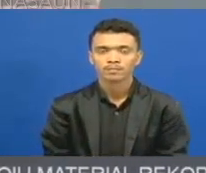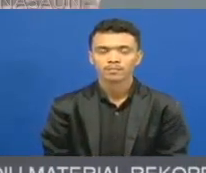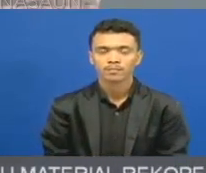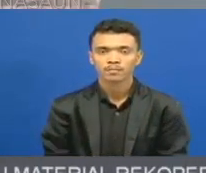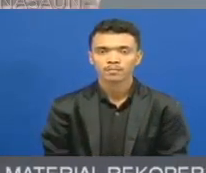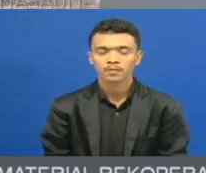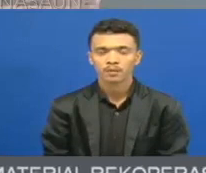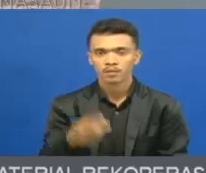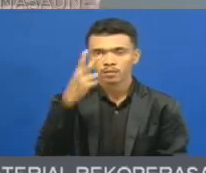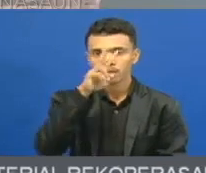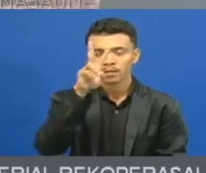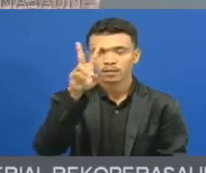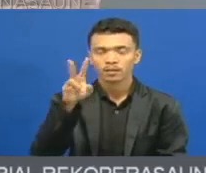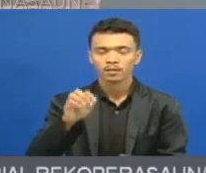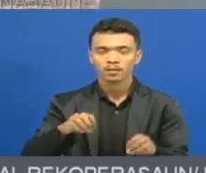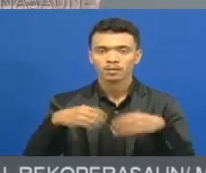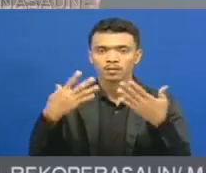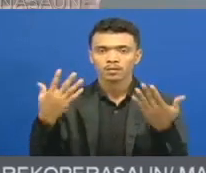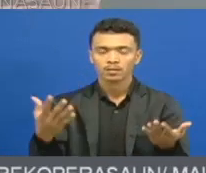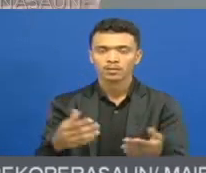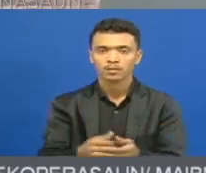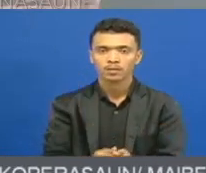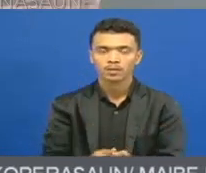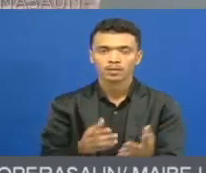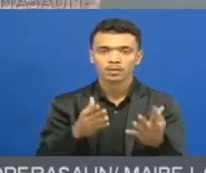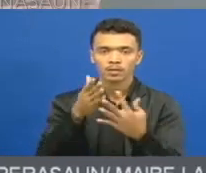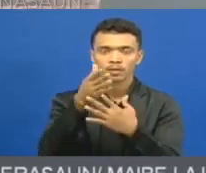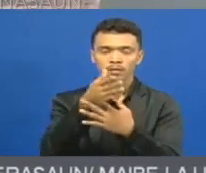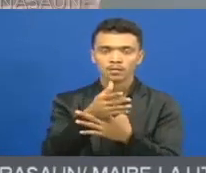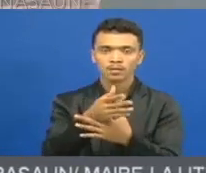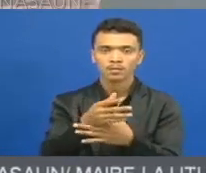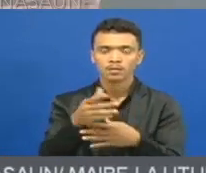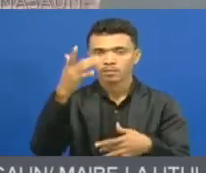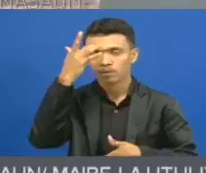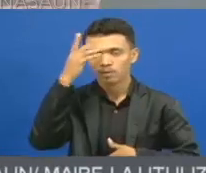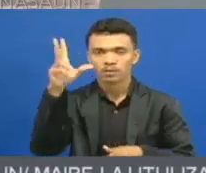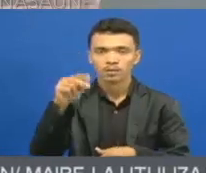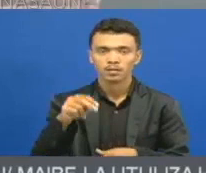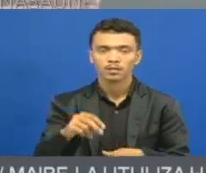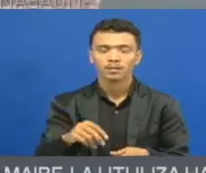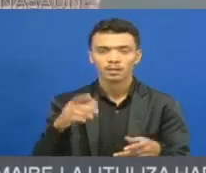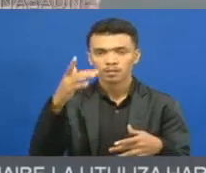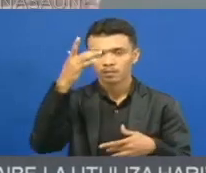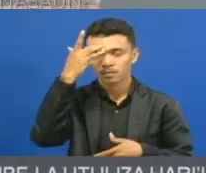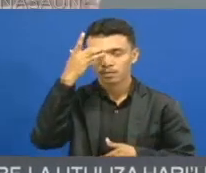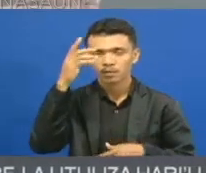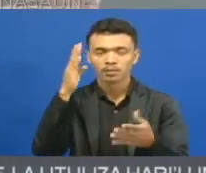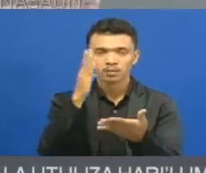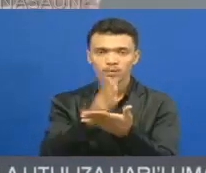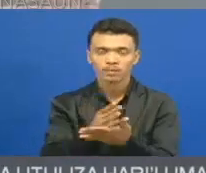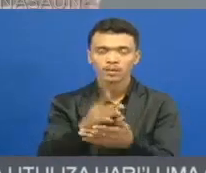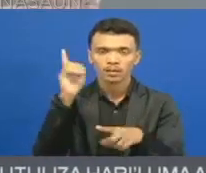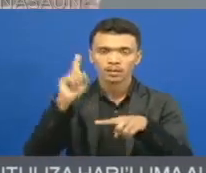memantau apakah yang akan berkunjung itu mengidap penyakit itu atau tidak. Kalau tidak, kalau sakit ya tahan dulu, tidak boleh berkunjung